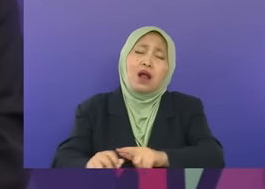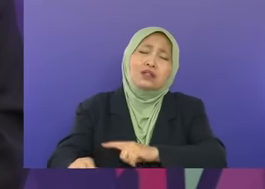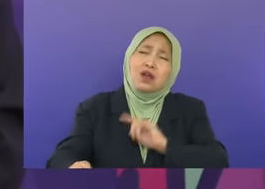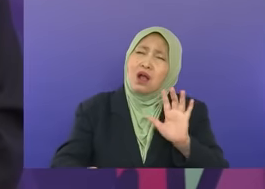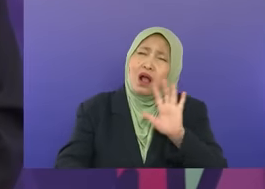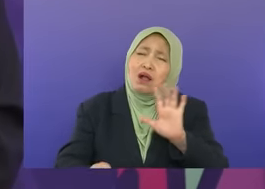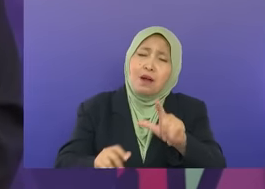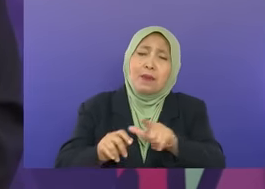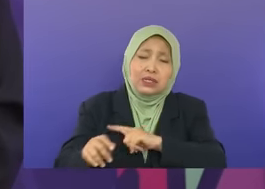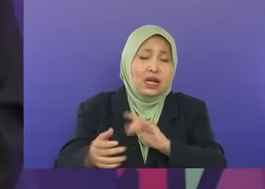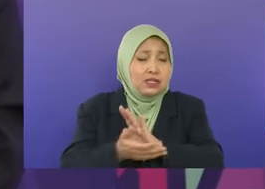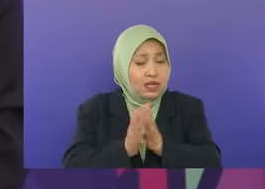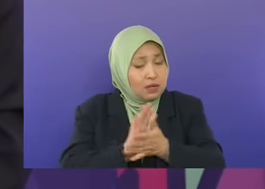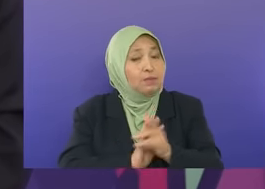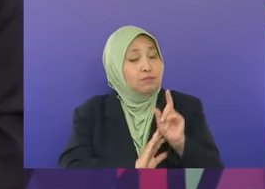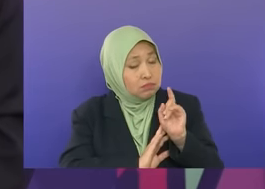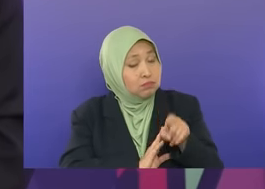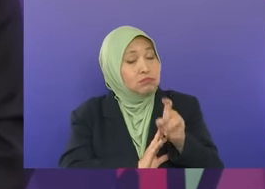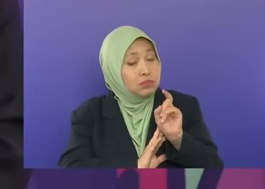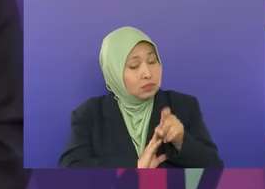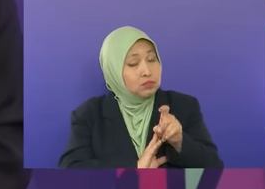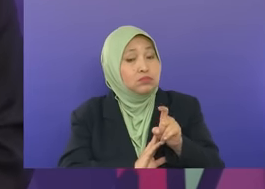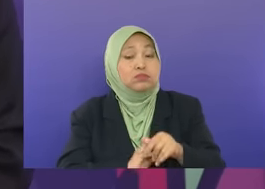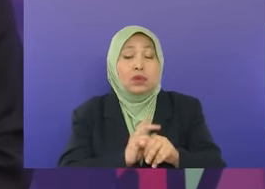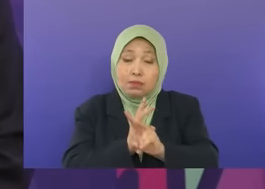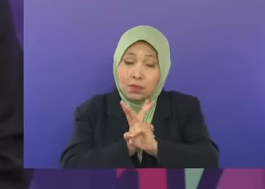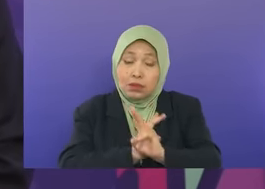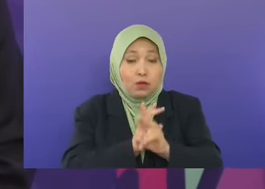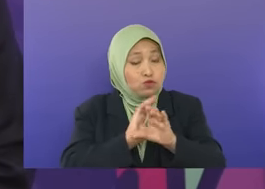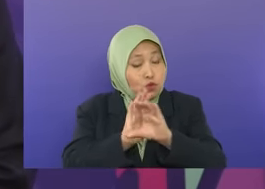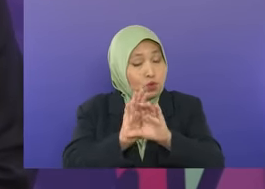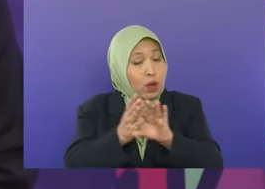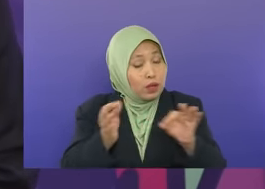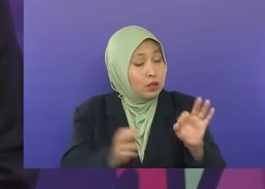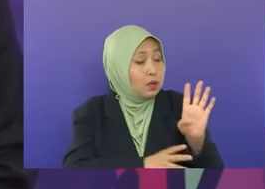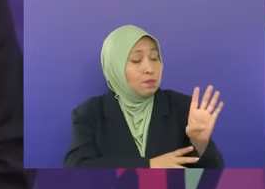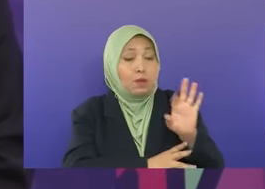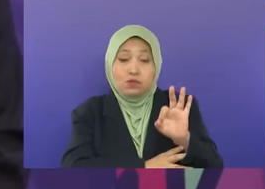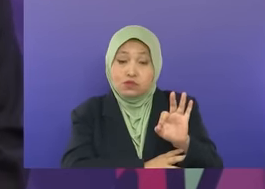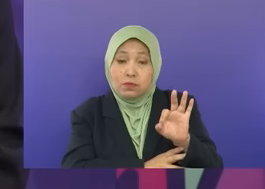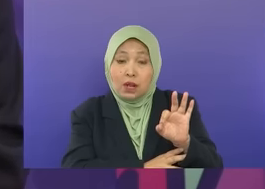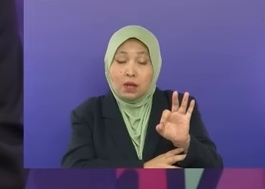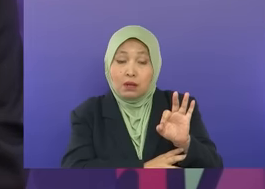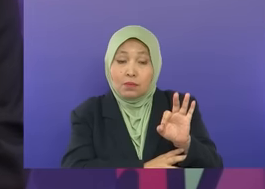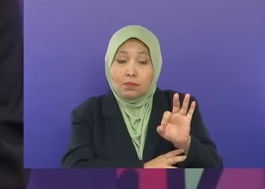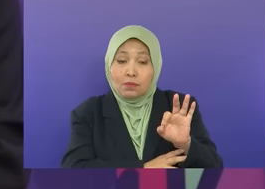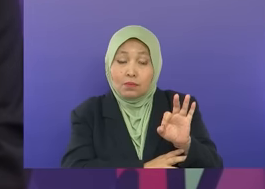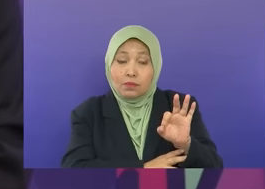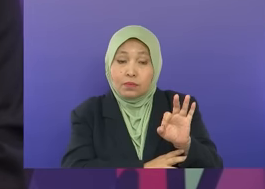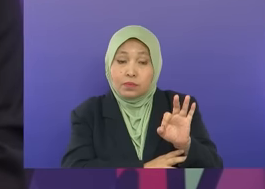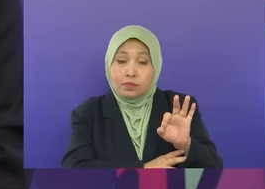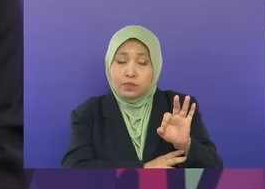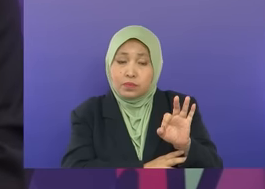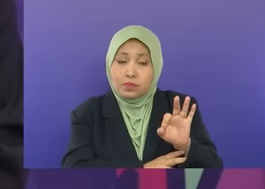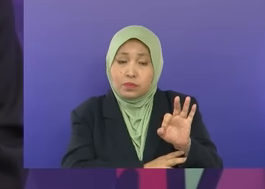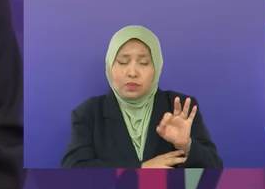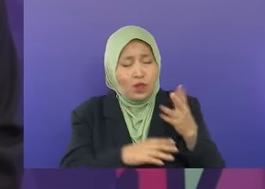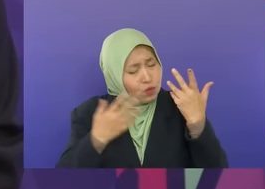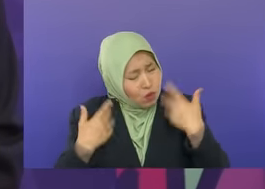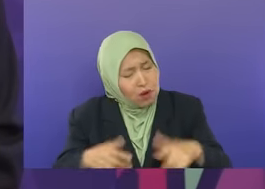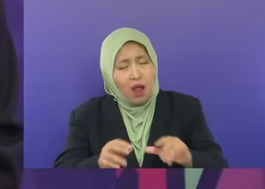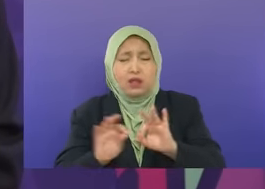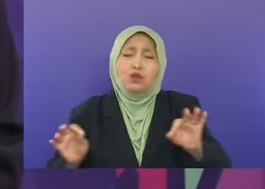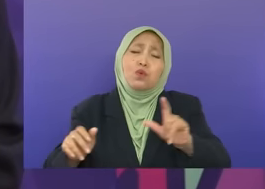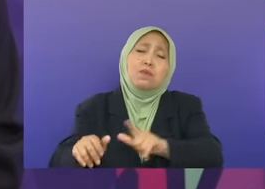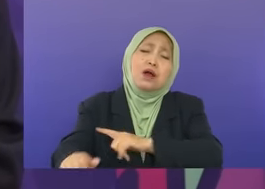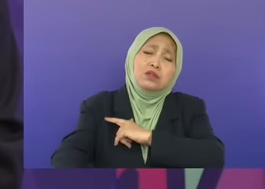ayat dia nah jadi memang kena Hati Sebagai contoh macam ayat yang ke-49 ee Sudahlah ayat itu panjang